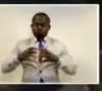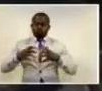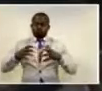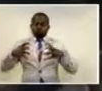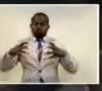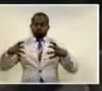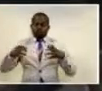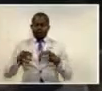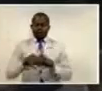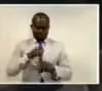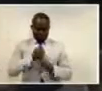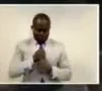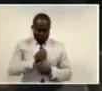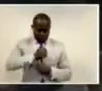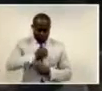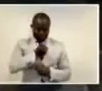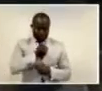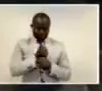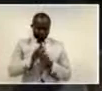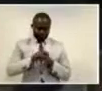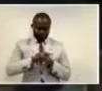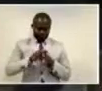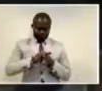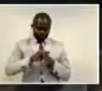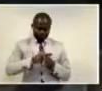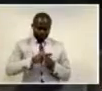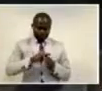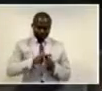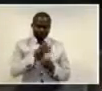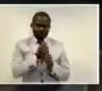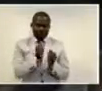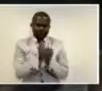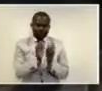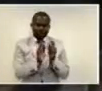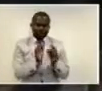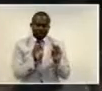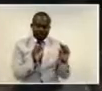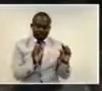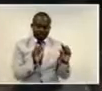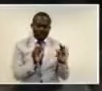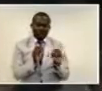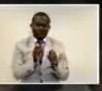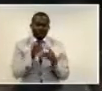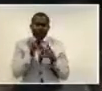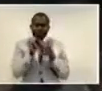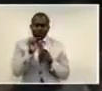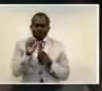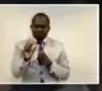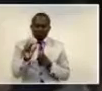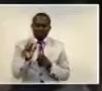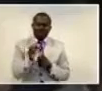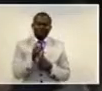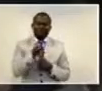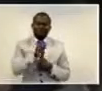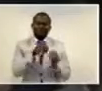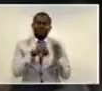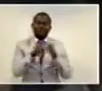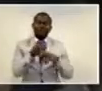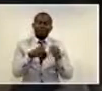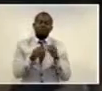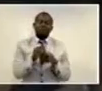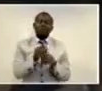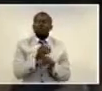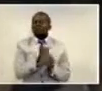naho kuba wishoboye ugakora business ukorana n'abantu bake cyangwa ibintu bikeya akaba ari byo ucuruza